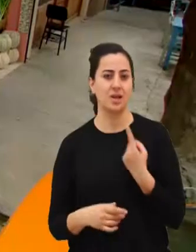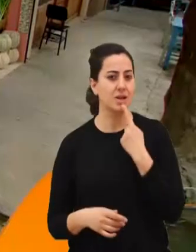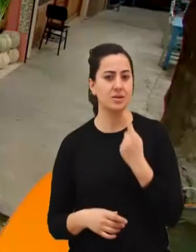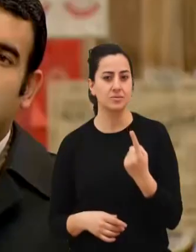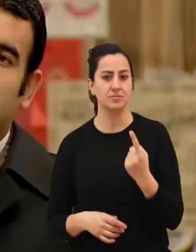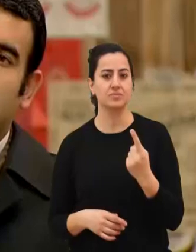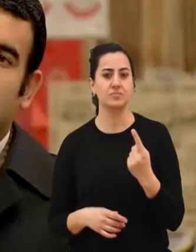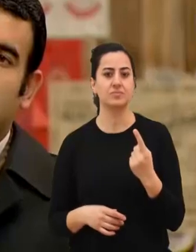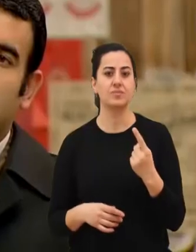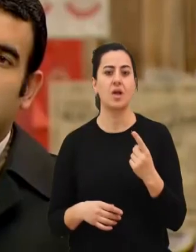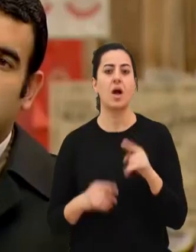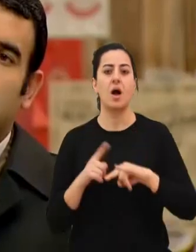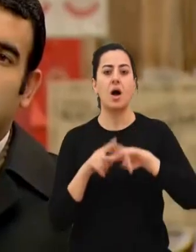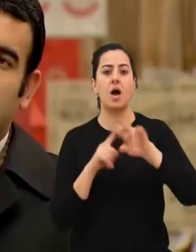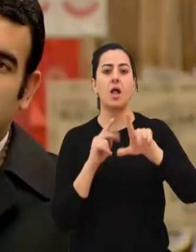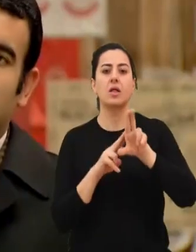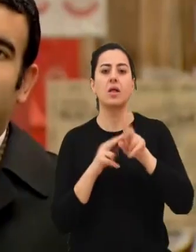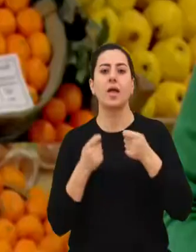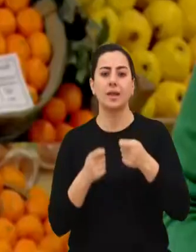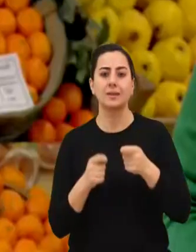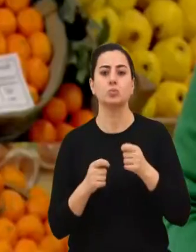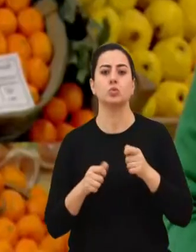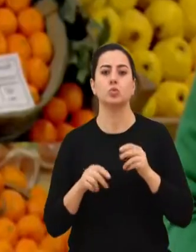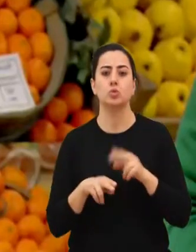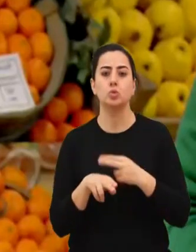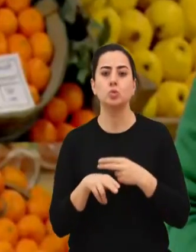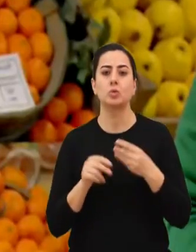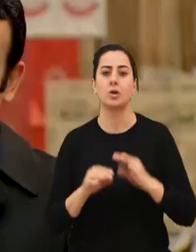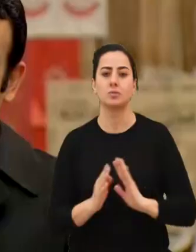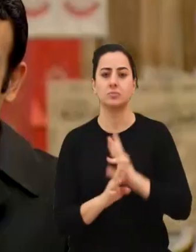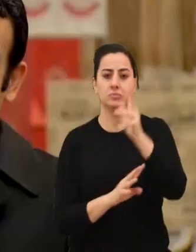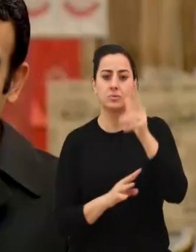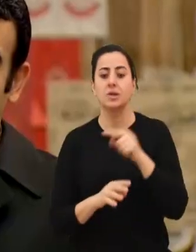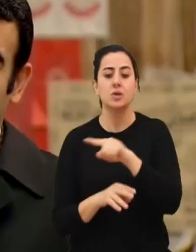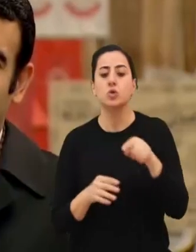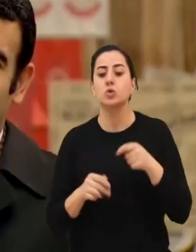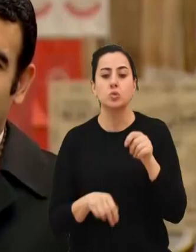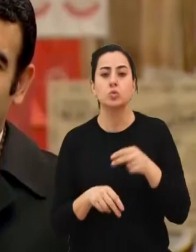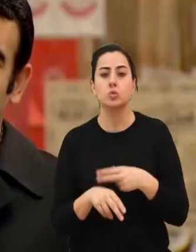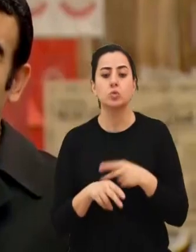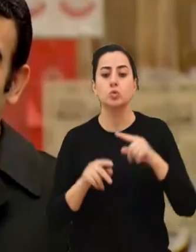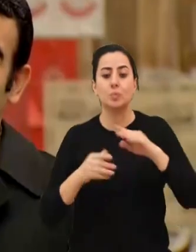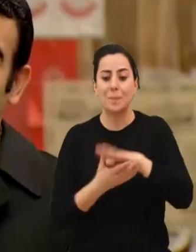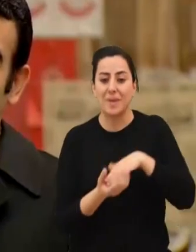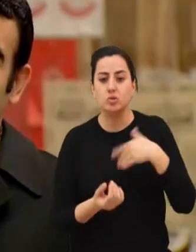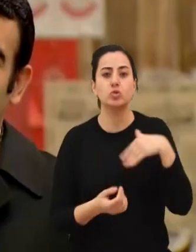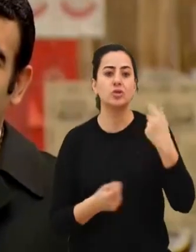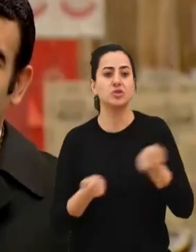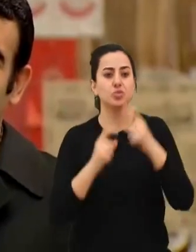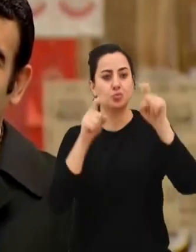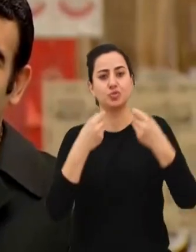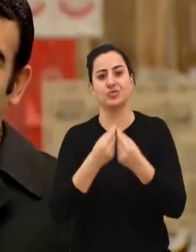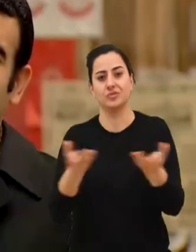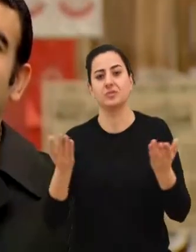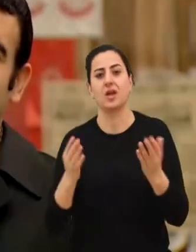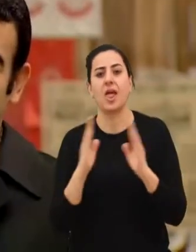edeyim. Halk eğitim kurslarını hızlandıracağım. Halk eğitim kurslarından mezun olanlar iş bulacaklar. Onlara iş bulacağım.